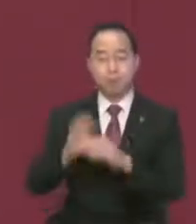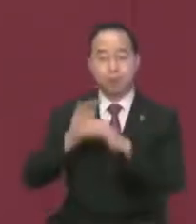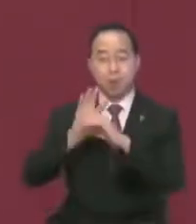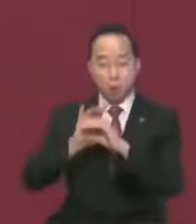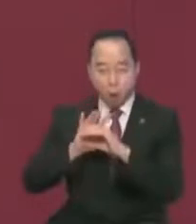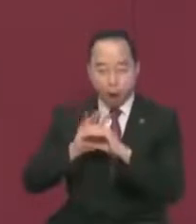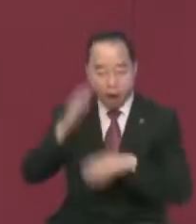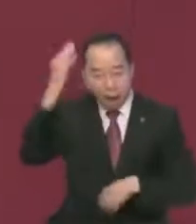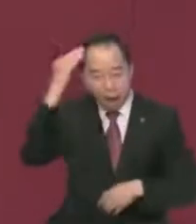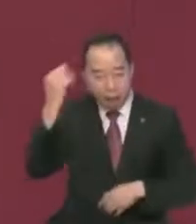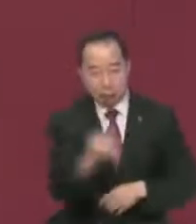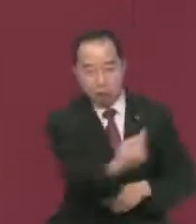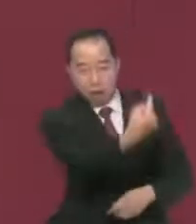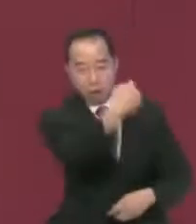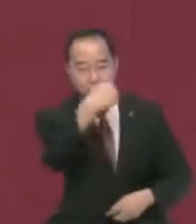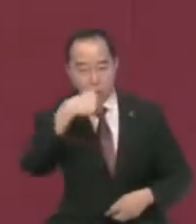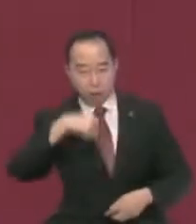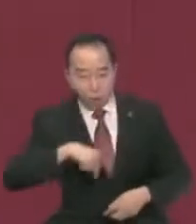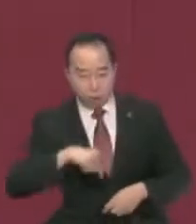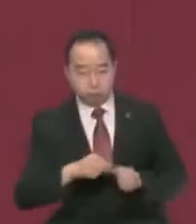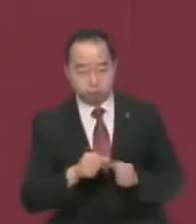코로나19가 한국에도 침투했습니다.